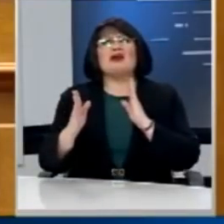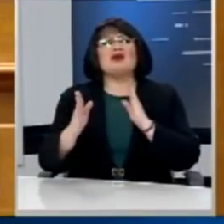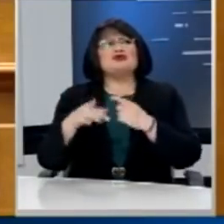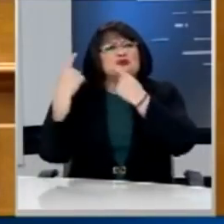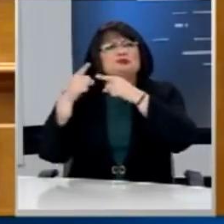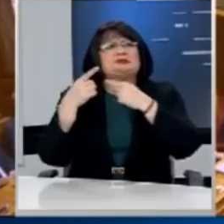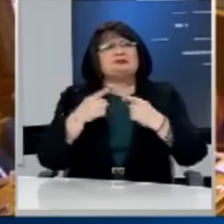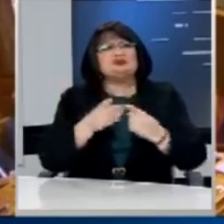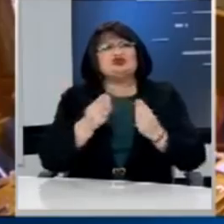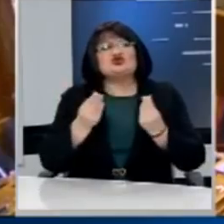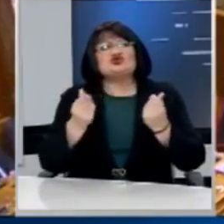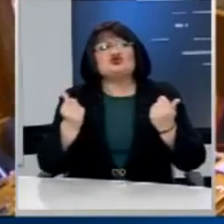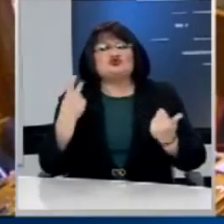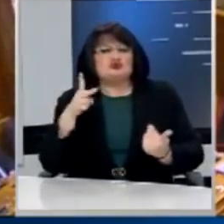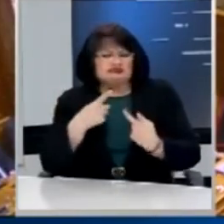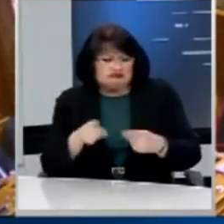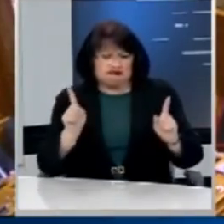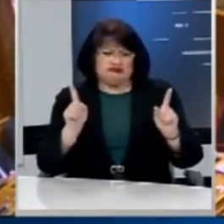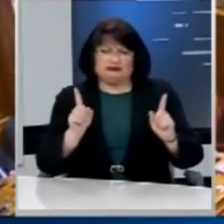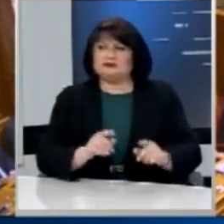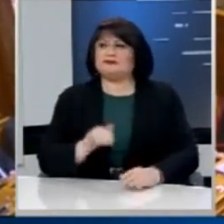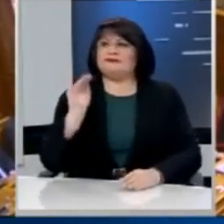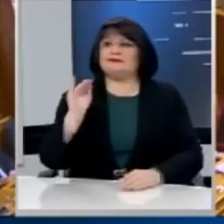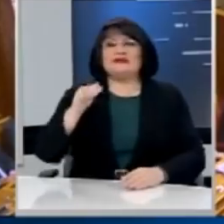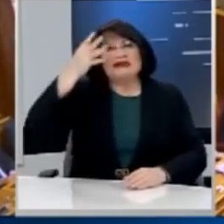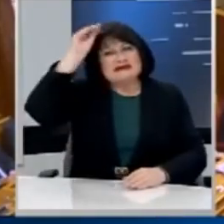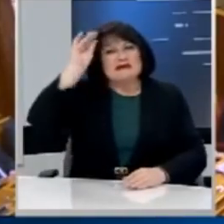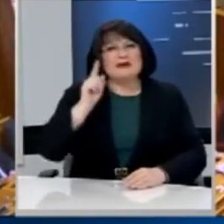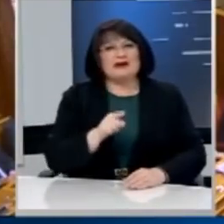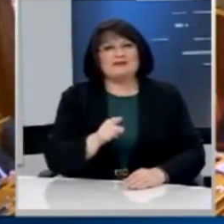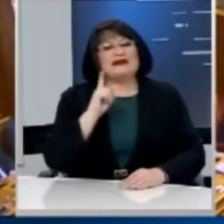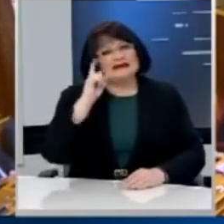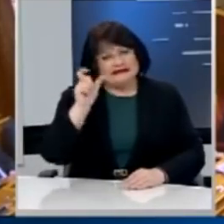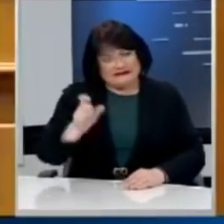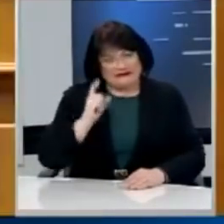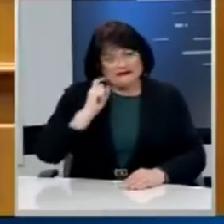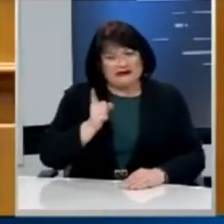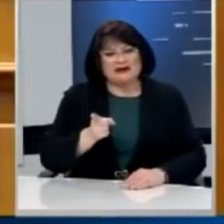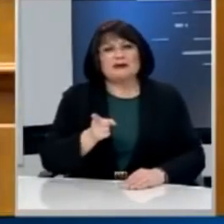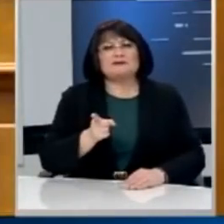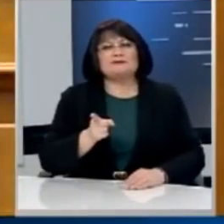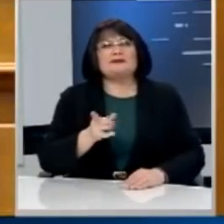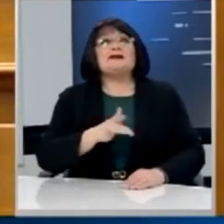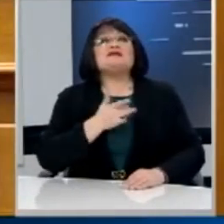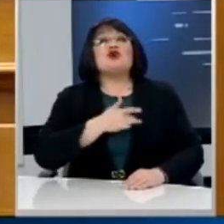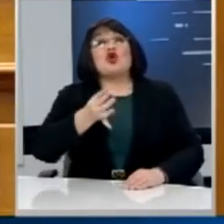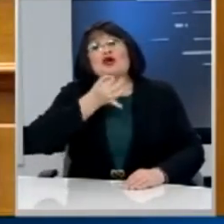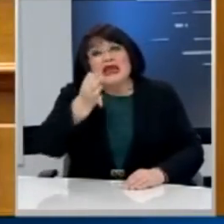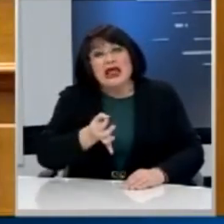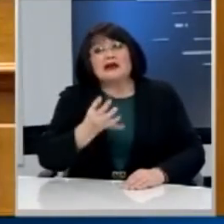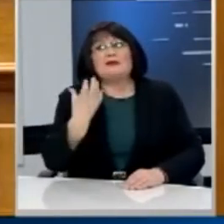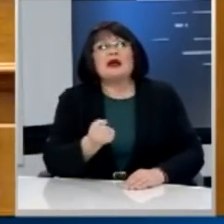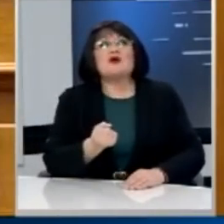τόνος της εκφοράς του λόγου του. Κύριε Τσίπρα, ξέρετε ότι οι ψυχολόγοι λένε ότι